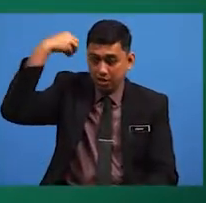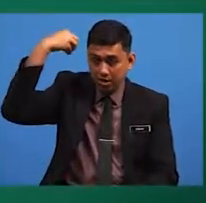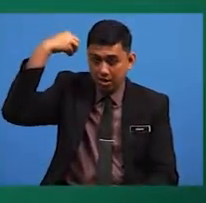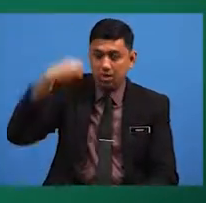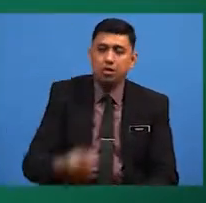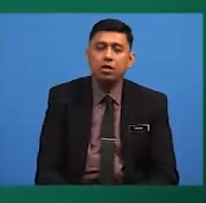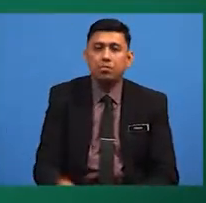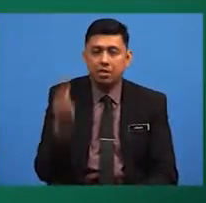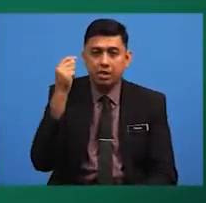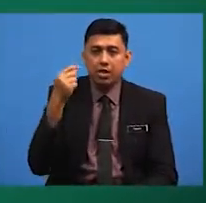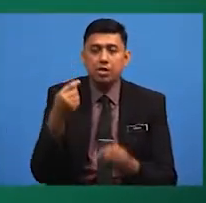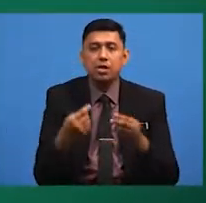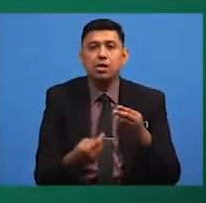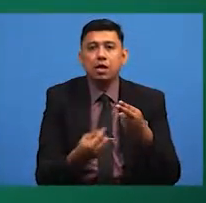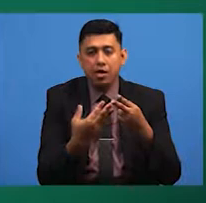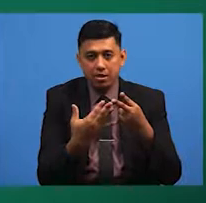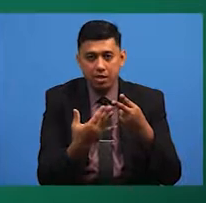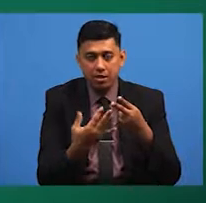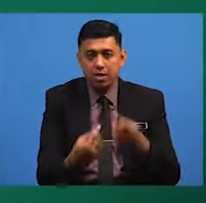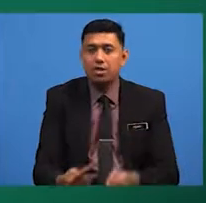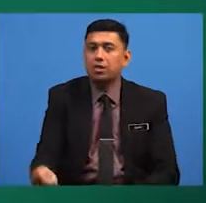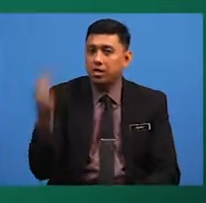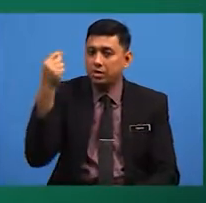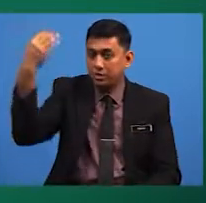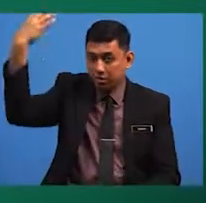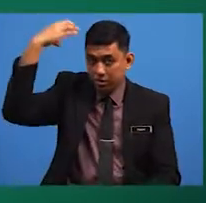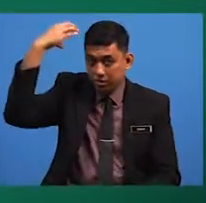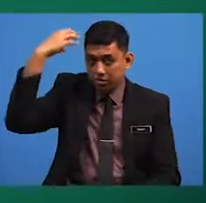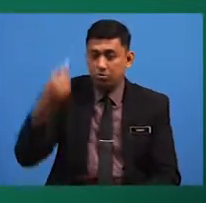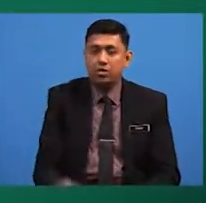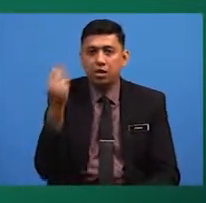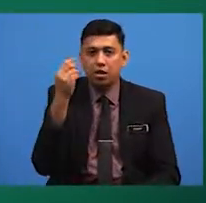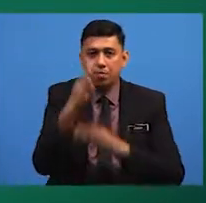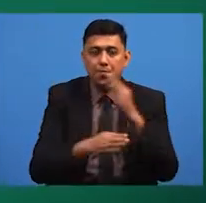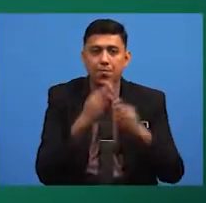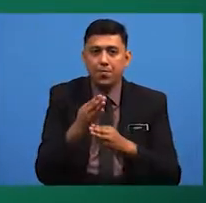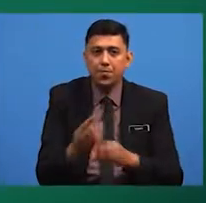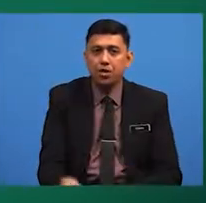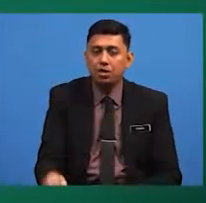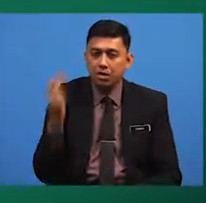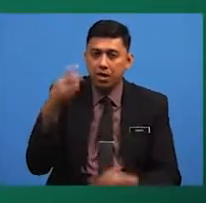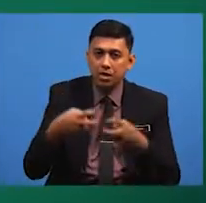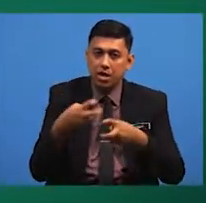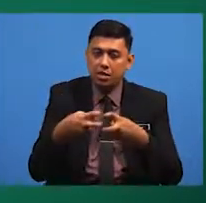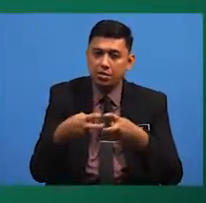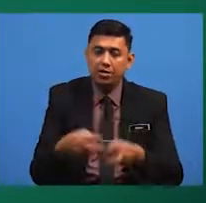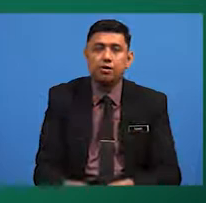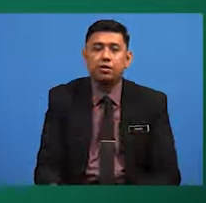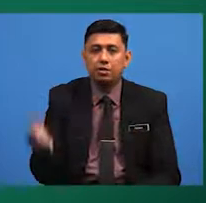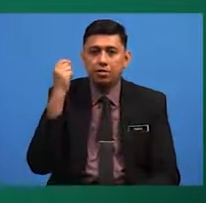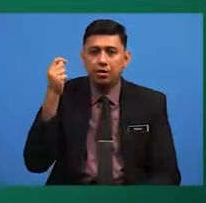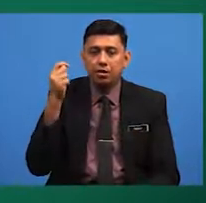Teenager kabel tenaga cahaya tenaga bunyi tenaga elektrik